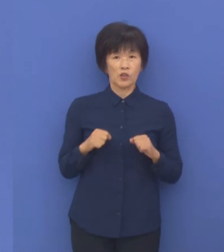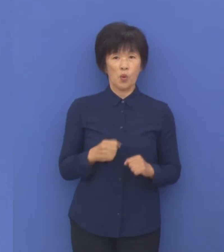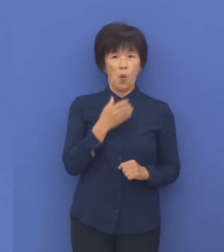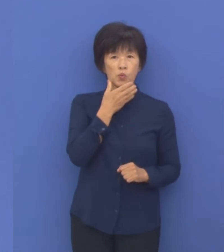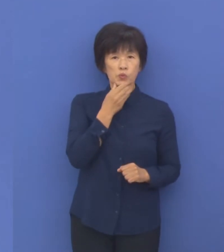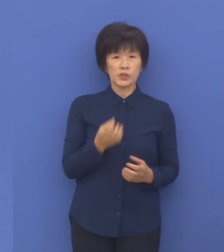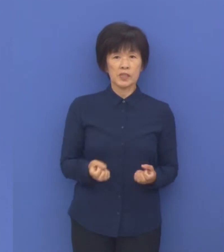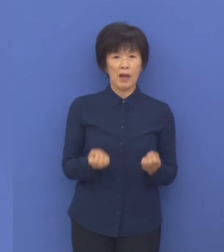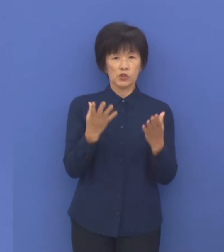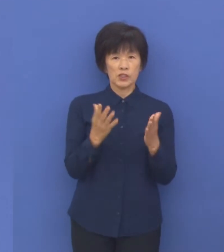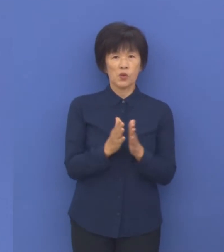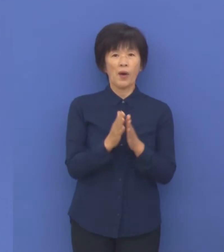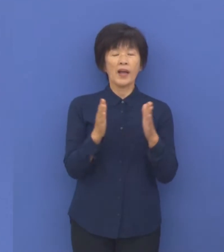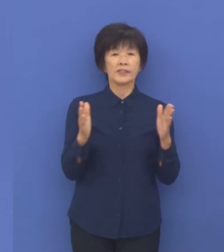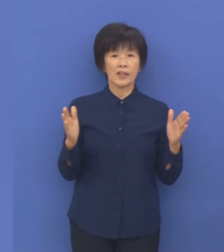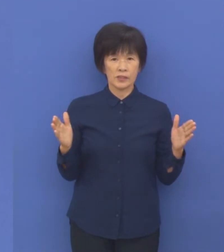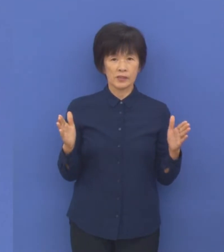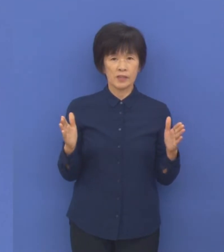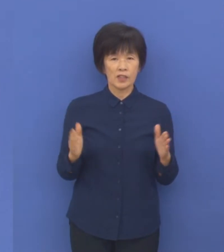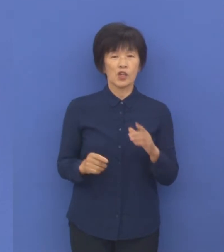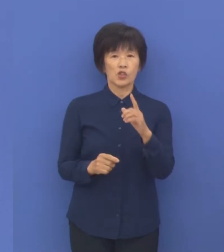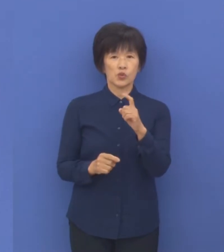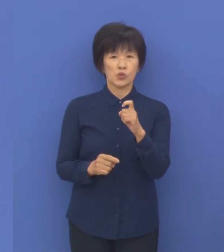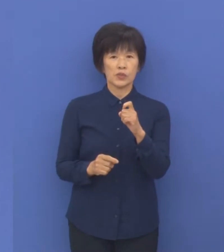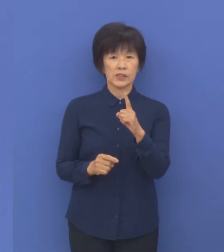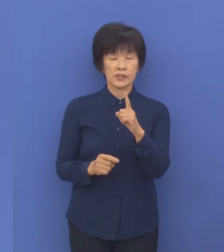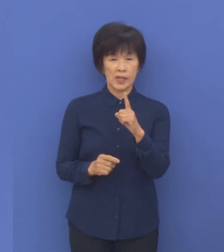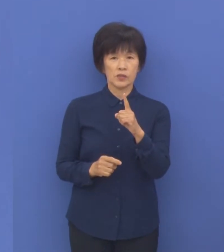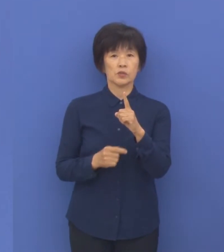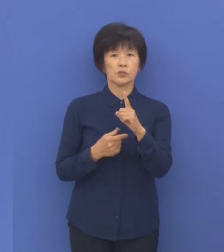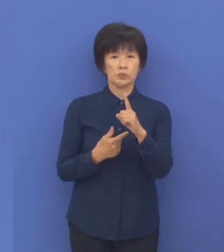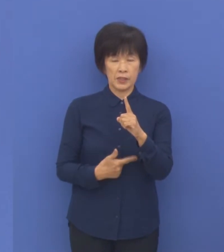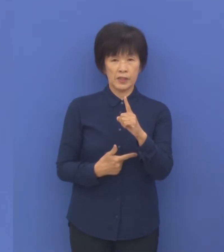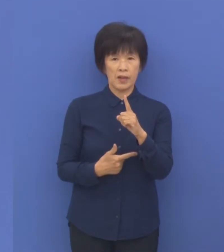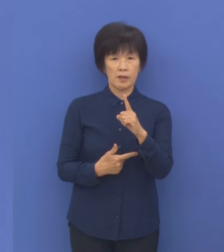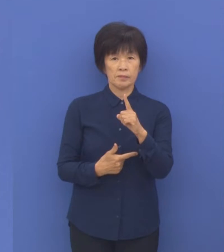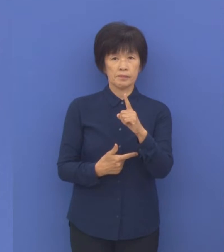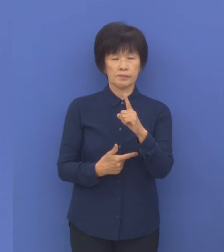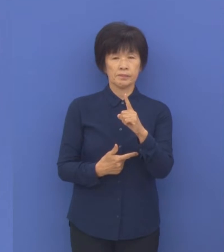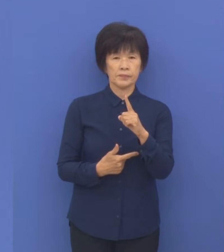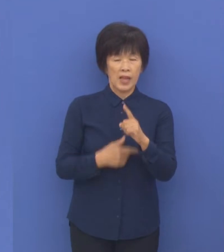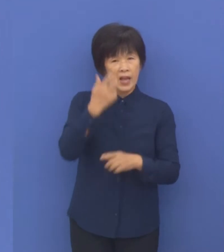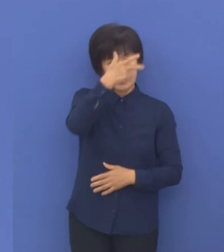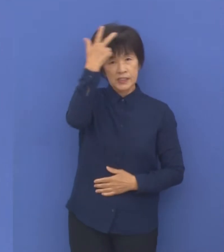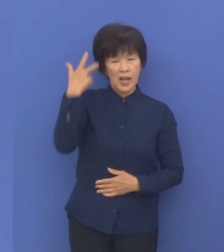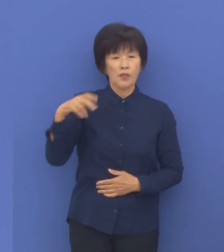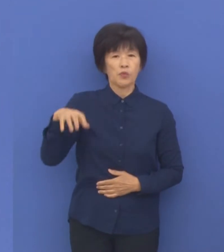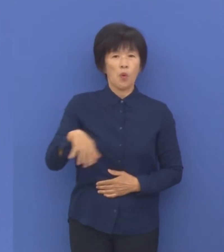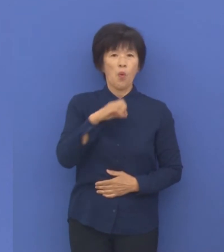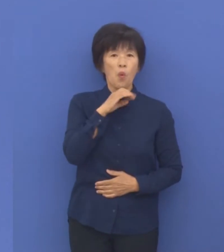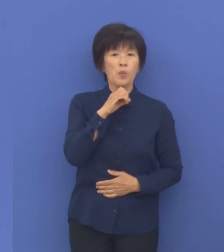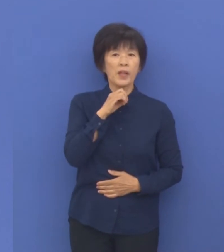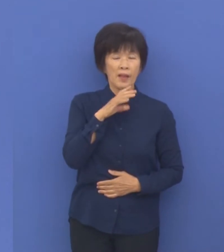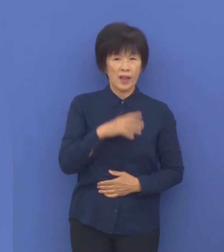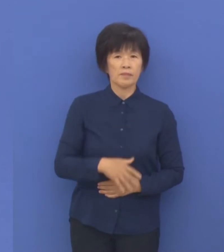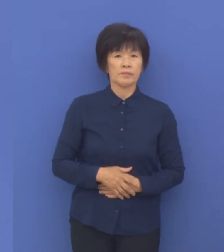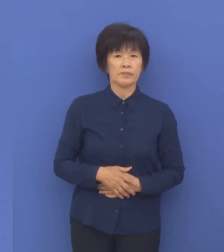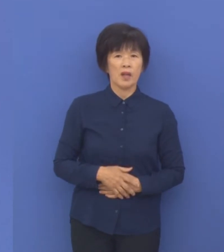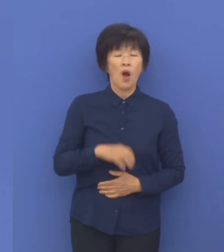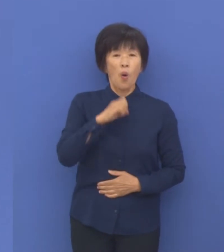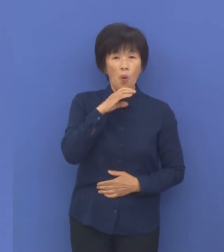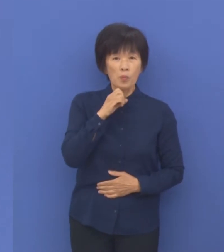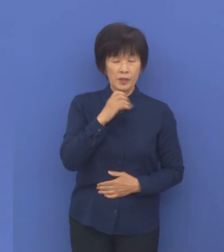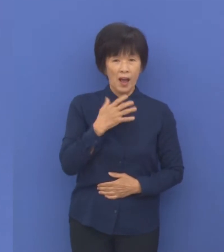ついてです10月6日日曜日午前10時からシーハットおおむらで